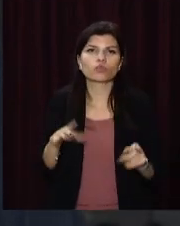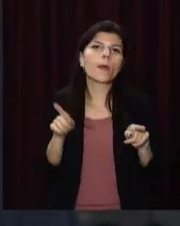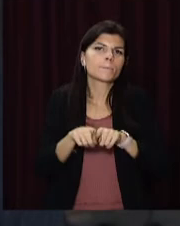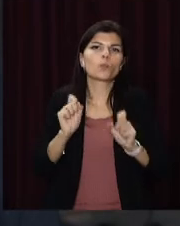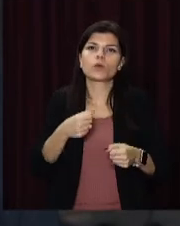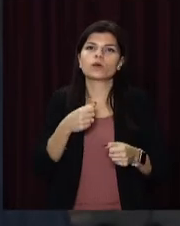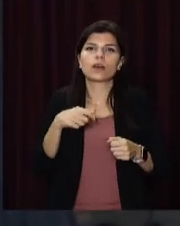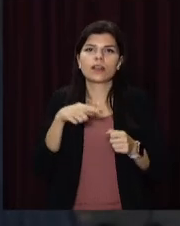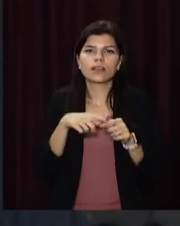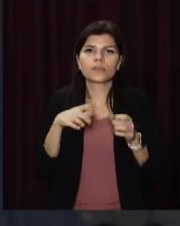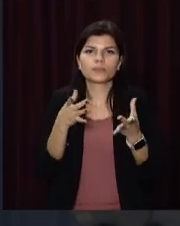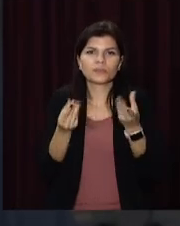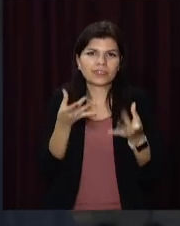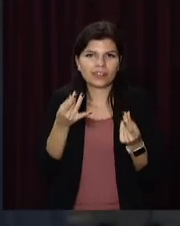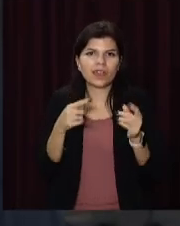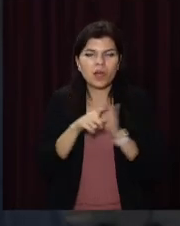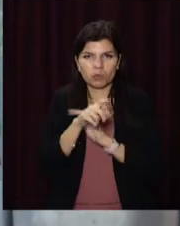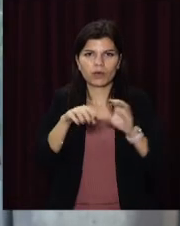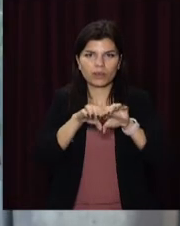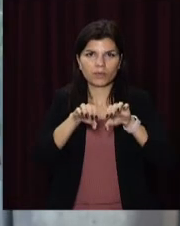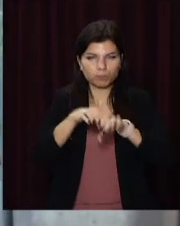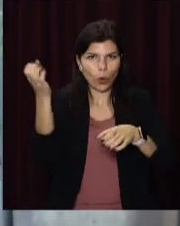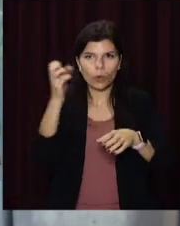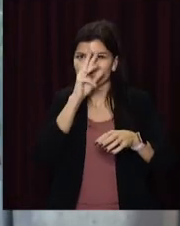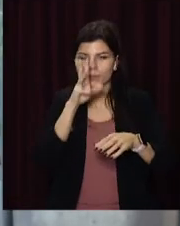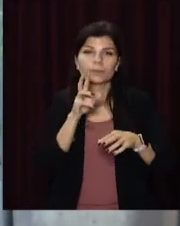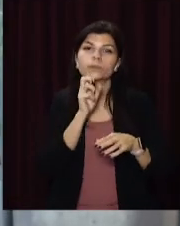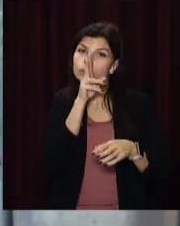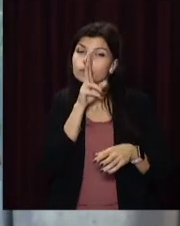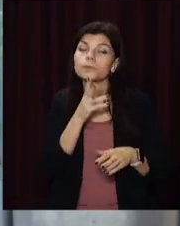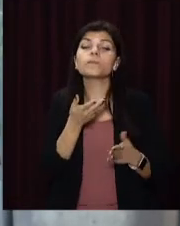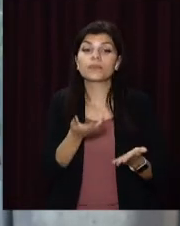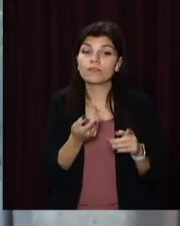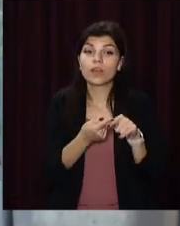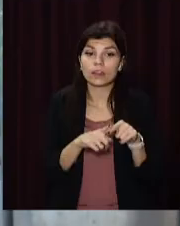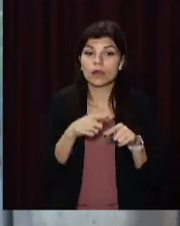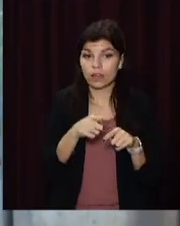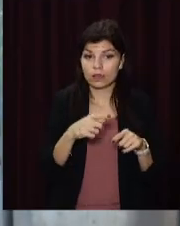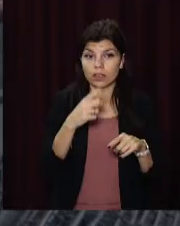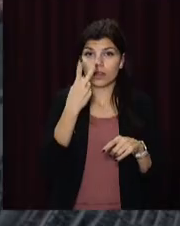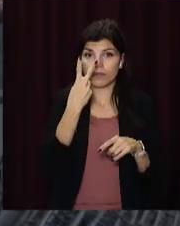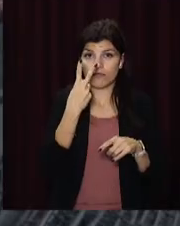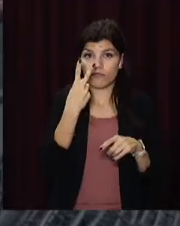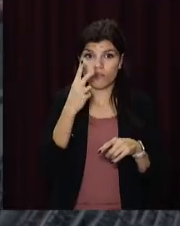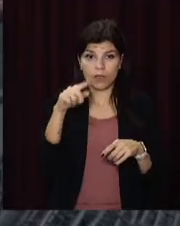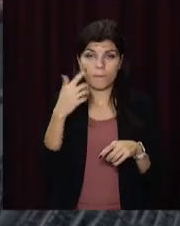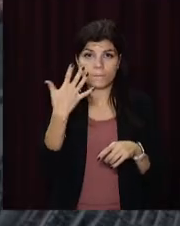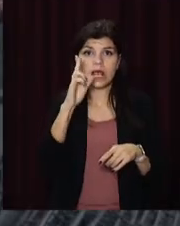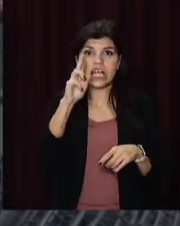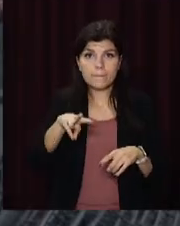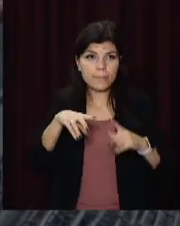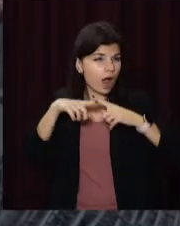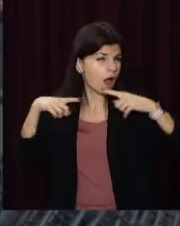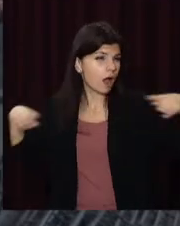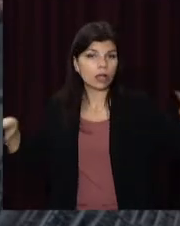так, підпитують влагу і починають стріляти кабель. На сьогодні всі кабелі електропостачання, а це 2,5 кілометра, замінили на більш